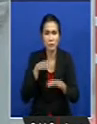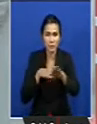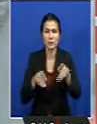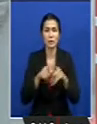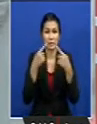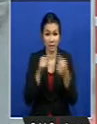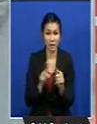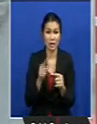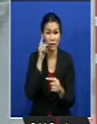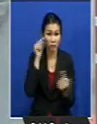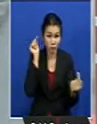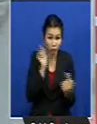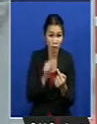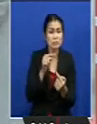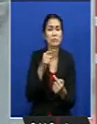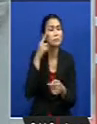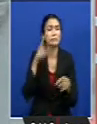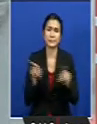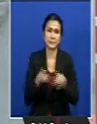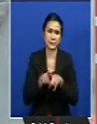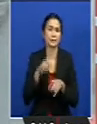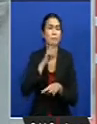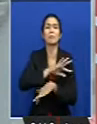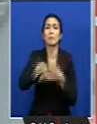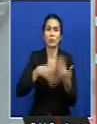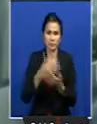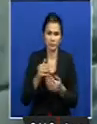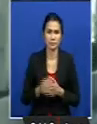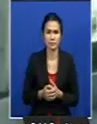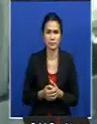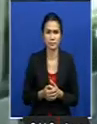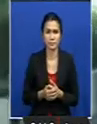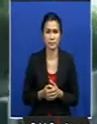แต่ว่าก็มาถึงเราก็มาถึงที่หมายด้วยกันทั้งหมดนะครับ